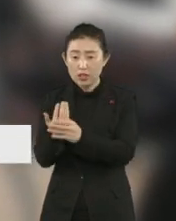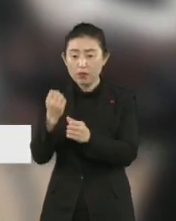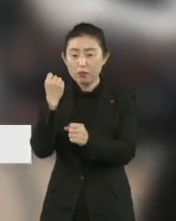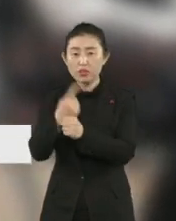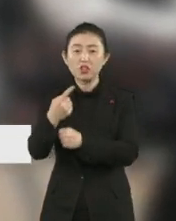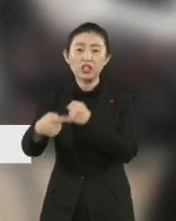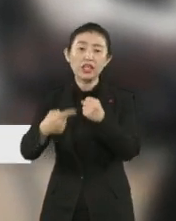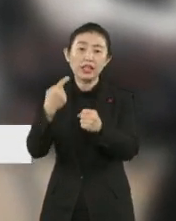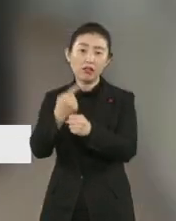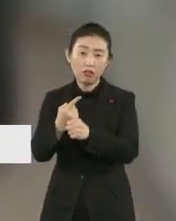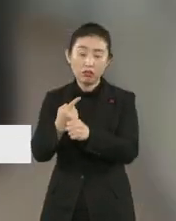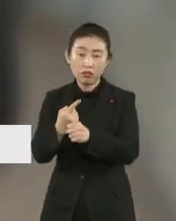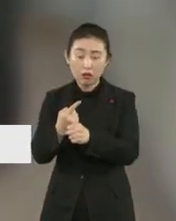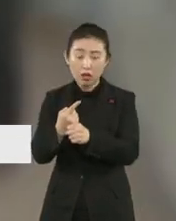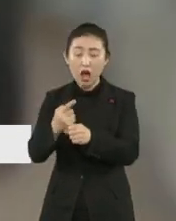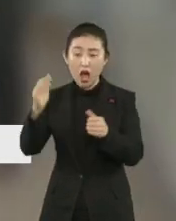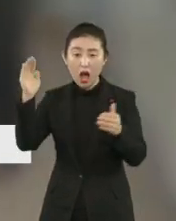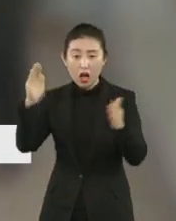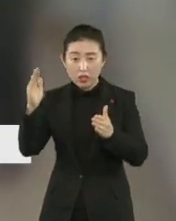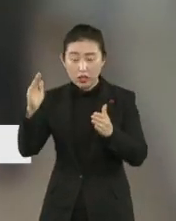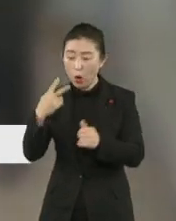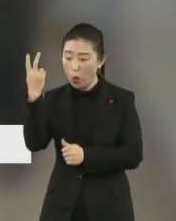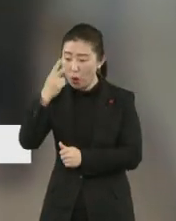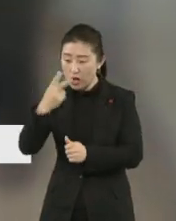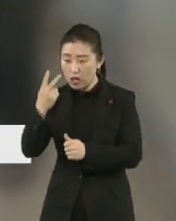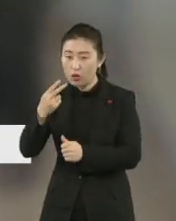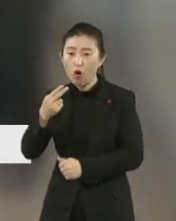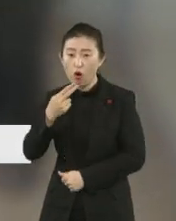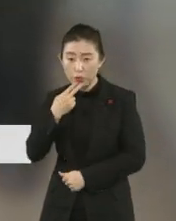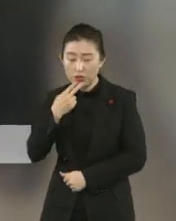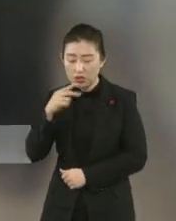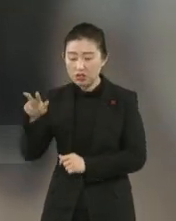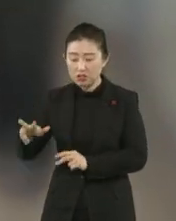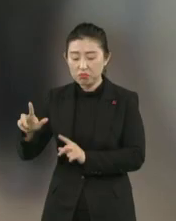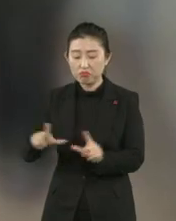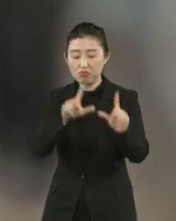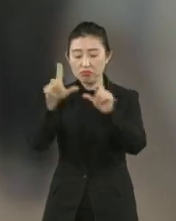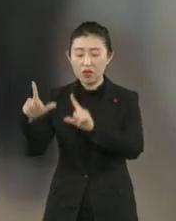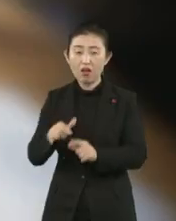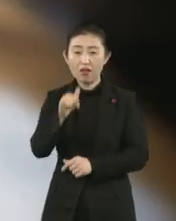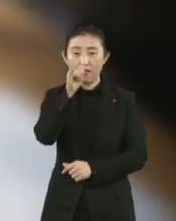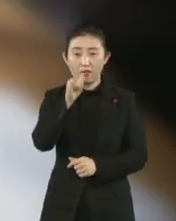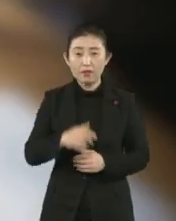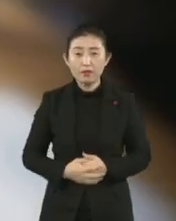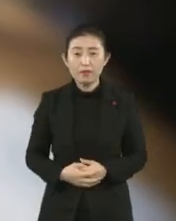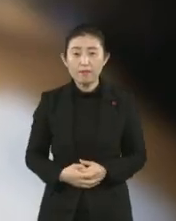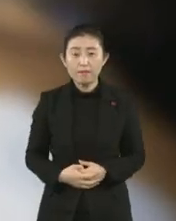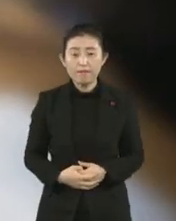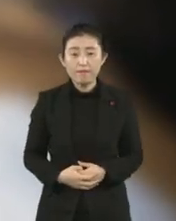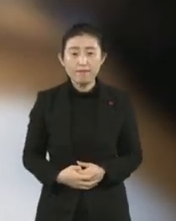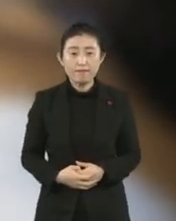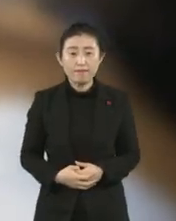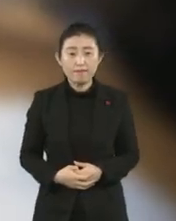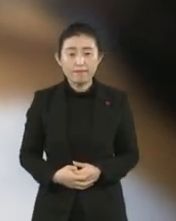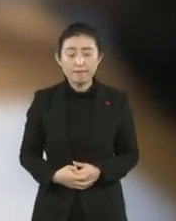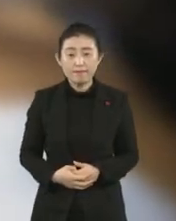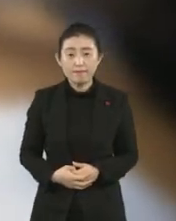지났지만 아직도 많은 학생들이 아무런 관리감독 없는 곳에서 생활하고 있는 셈입니다 tjb 김 쳐진